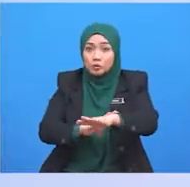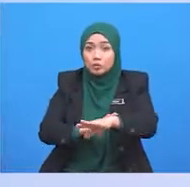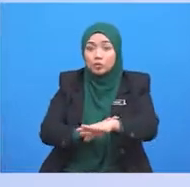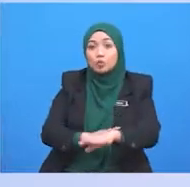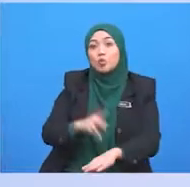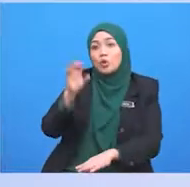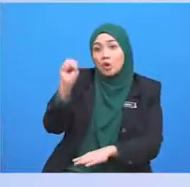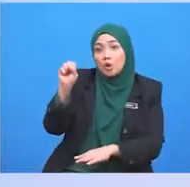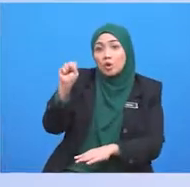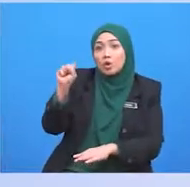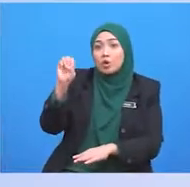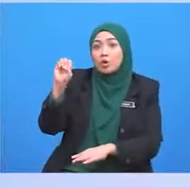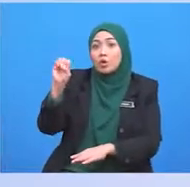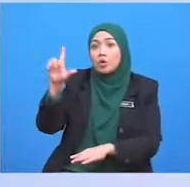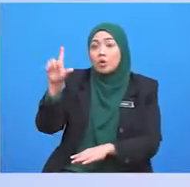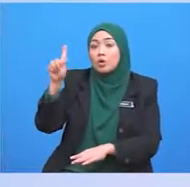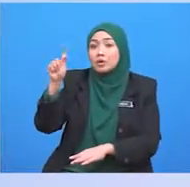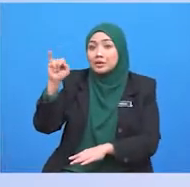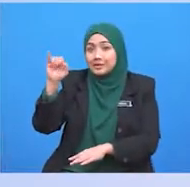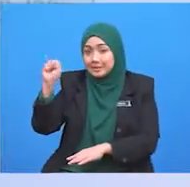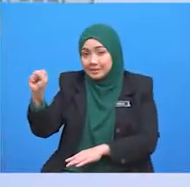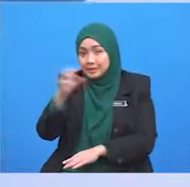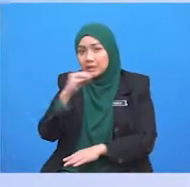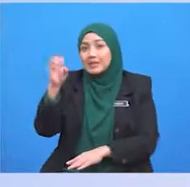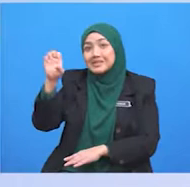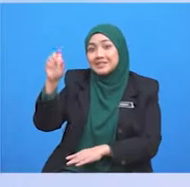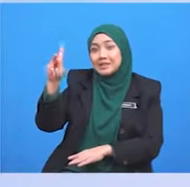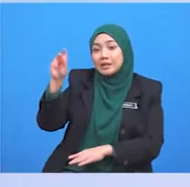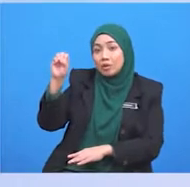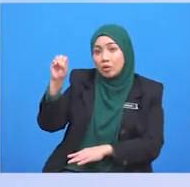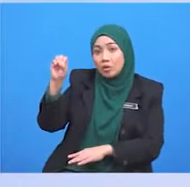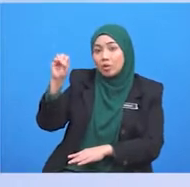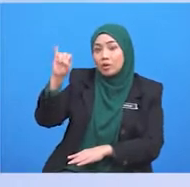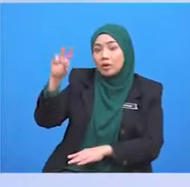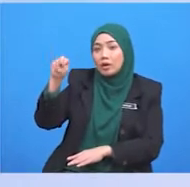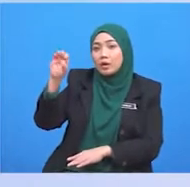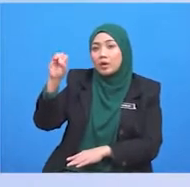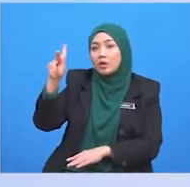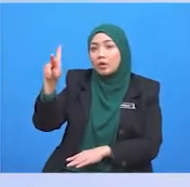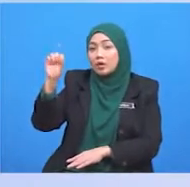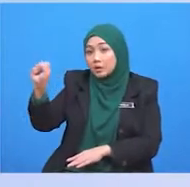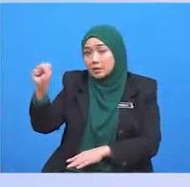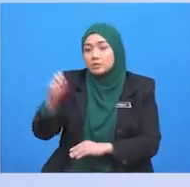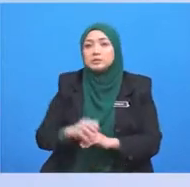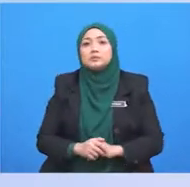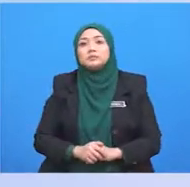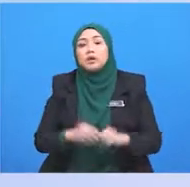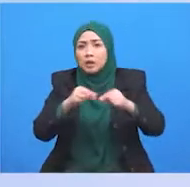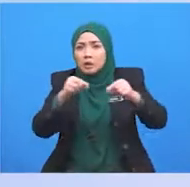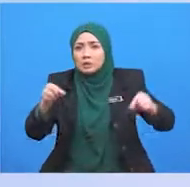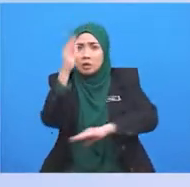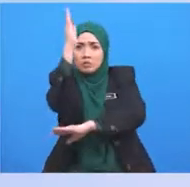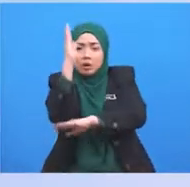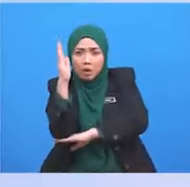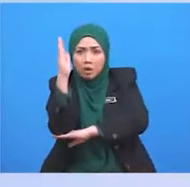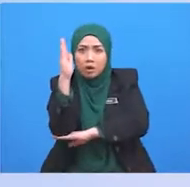equinox. Pada kejadian solstice, iaitu solstice musim panas, di mana pancaran matahari berada tegak di garisan saktan